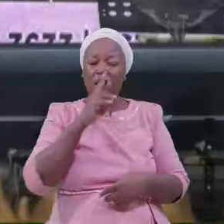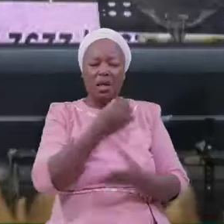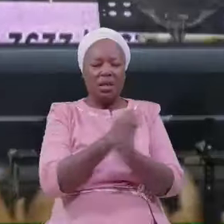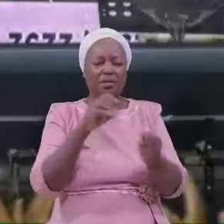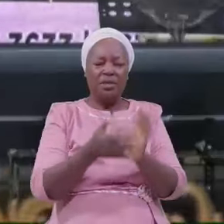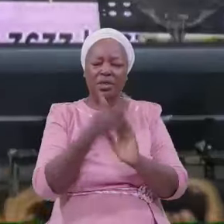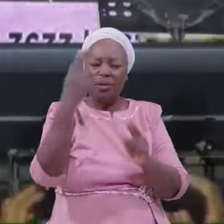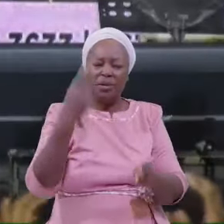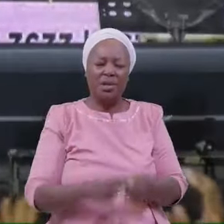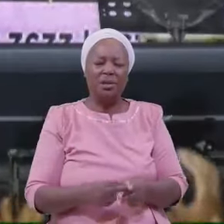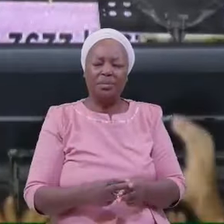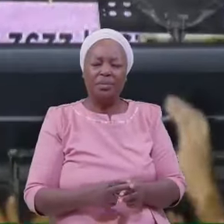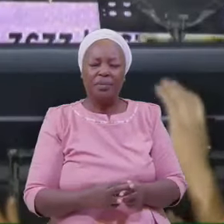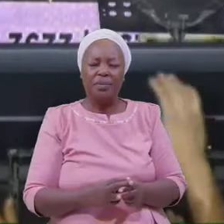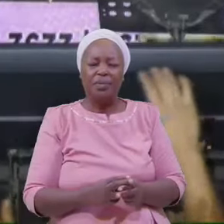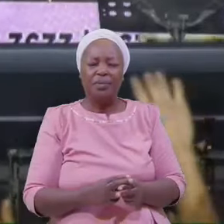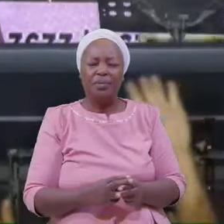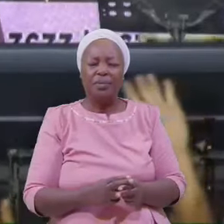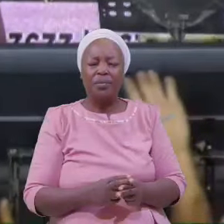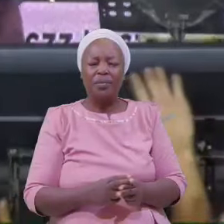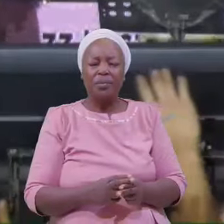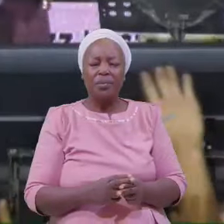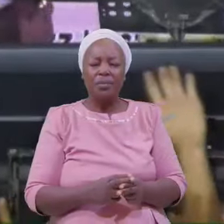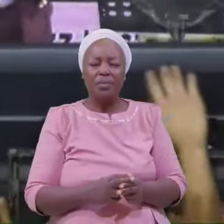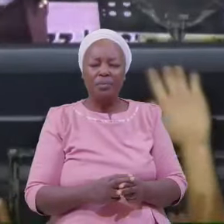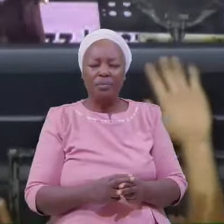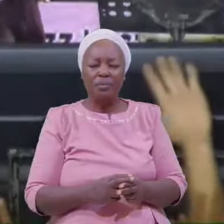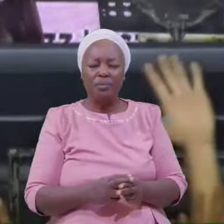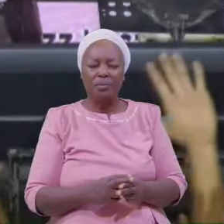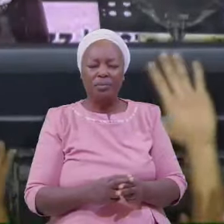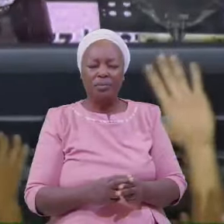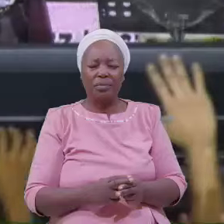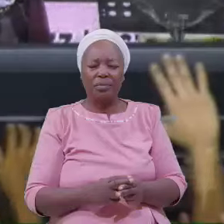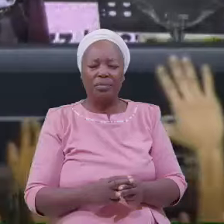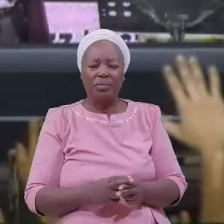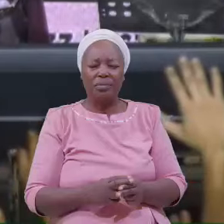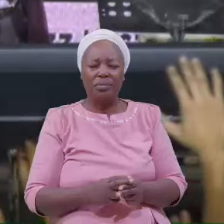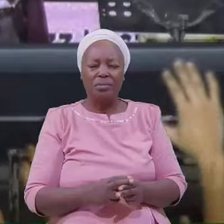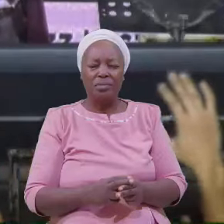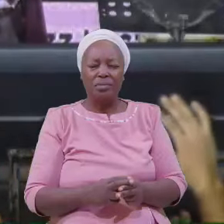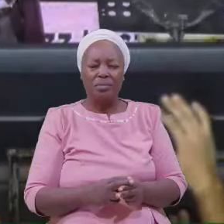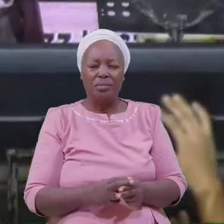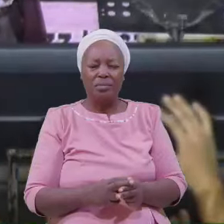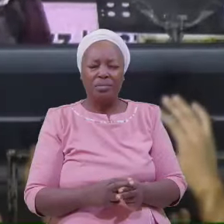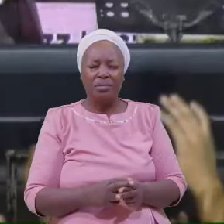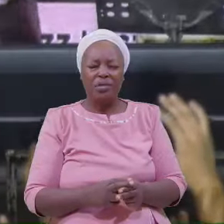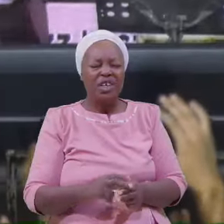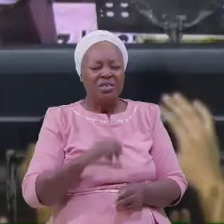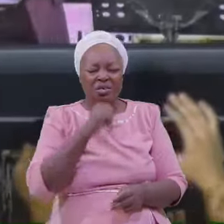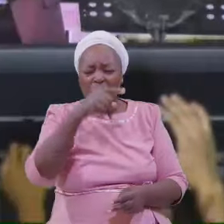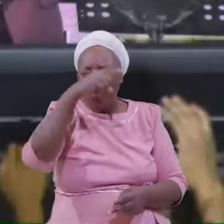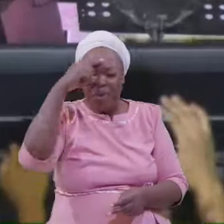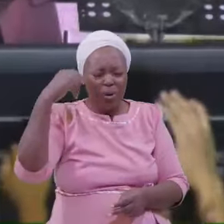Tumitingala kami sa iyo, Panginoon, at tinatanggap namin ang kaligtasan. Not because of what we have done, but because of